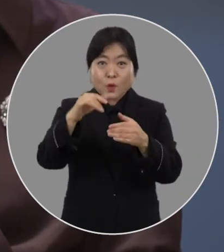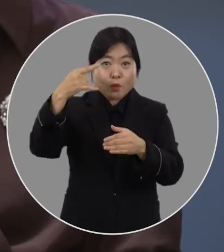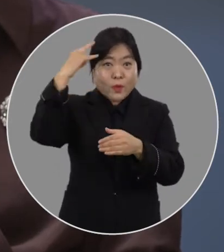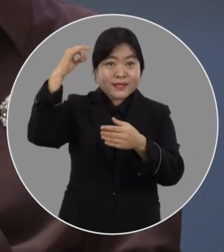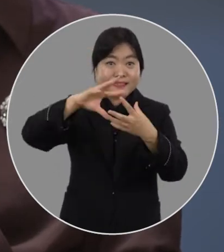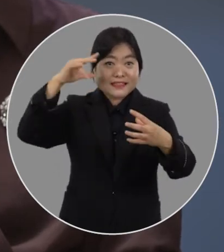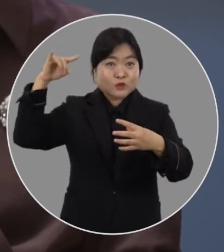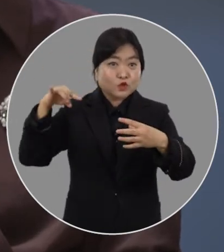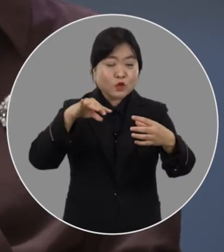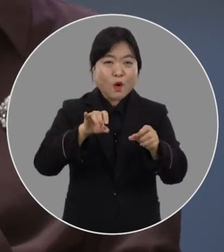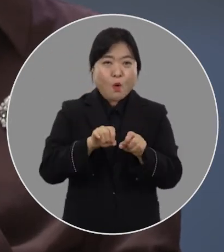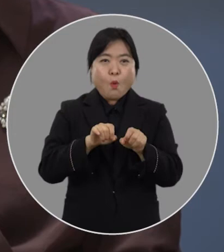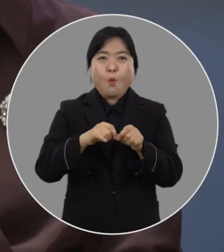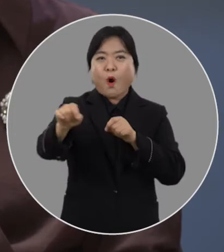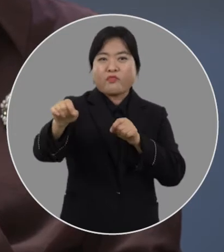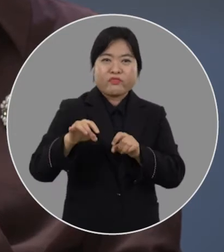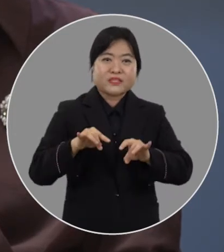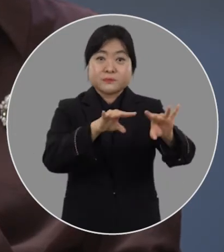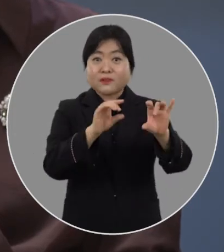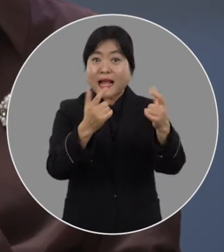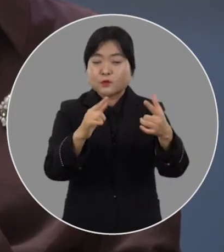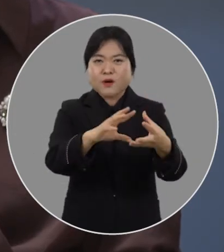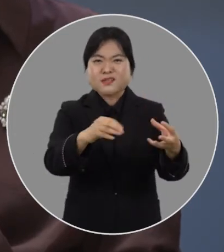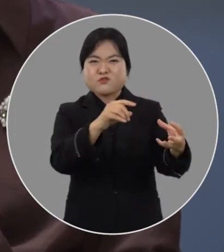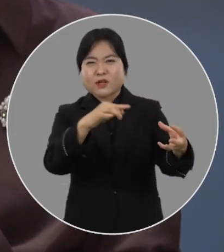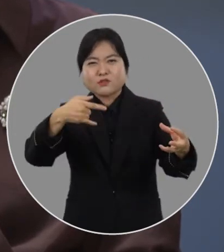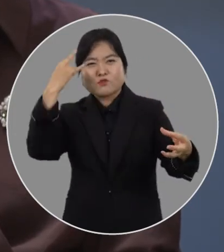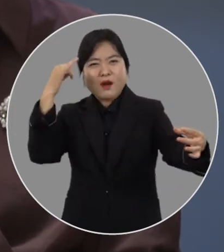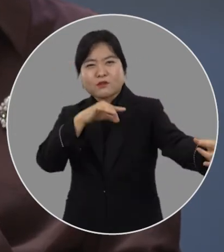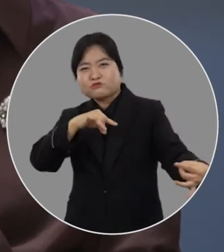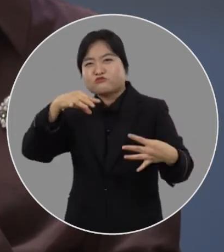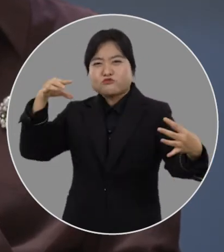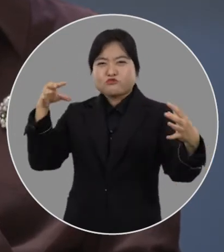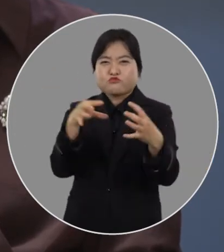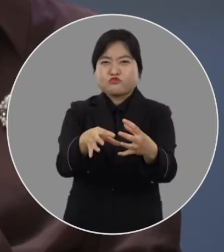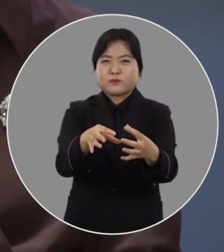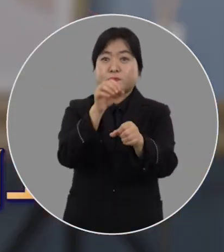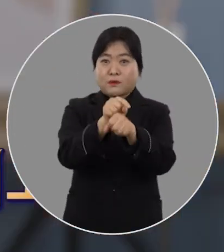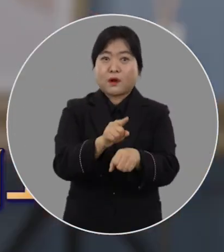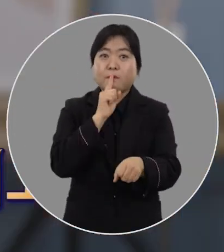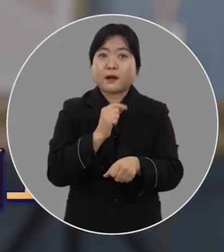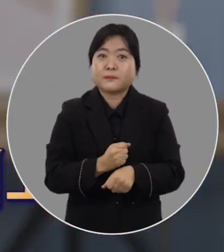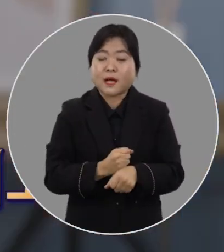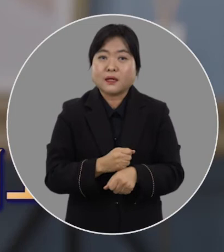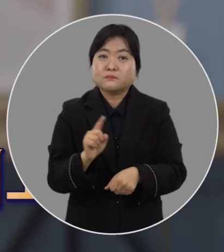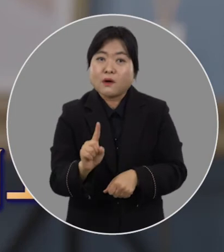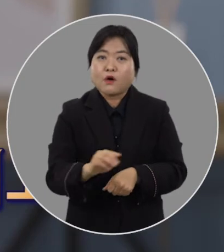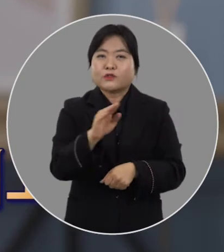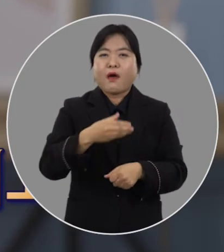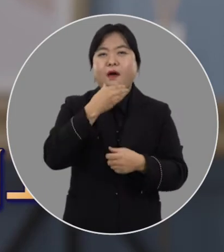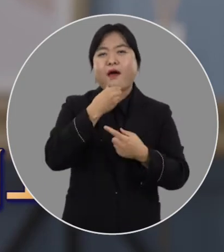뇌에서 근육인 원심성이 아니라 근육에서 뇌라는 구심성이라고 합니다. 즉,